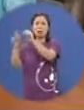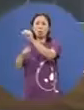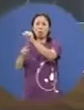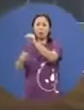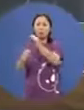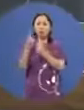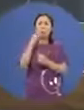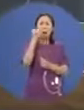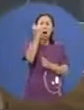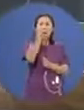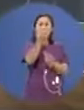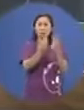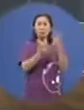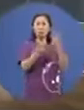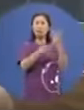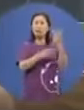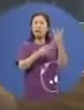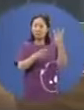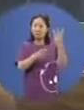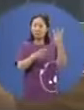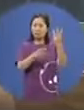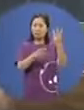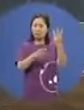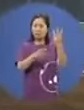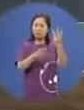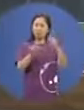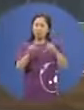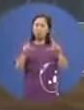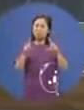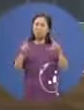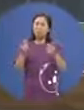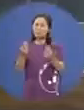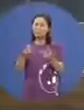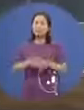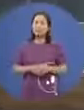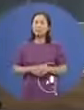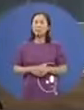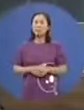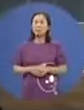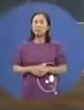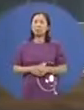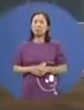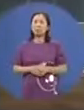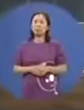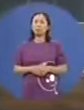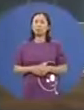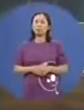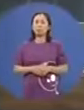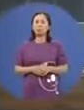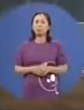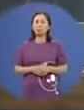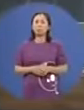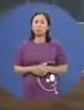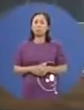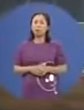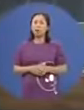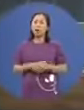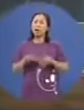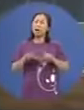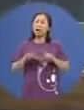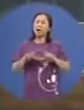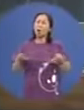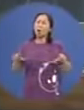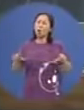3人いたわけです、 はい、 で5人3人でもそんなに多い方ではなかったんですね、で私の時の2人っていうのは割と標準的